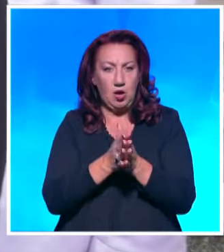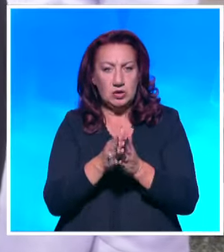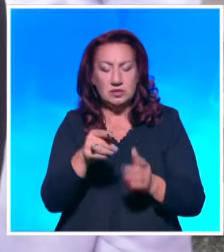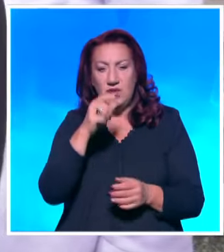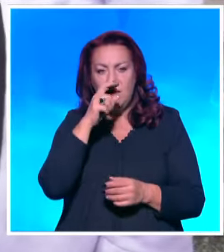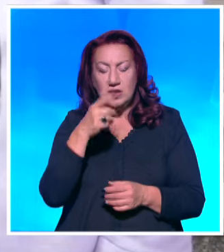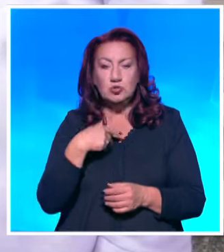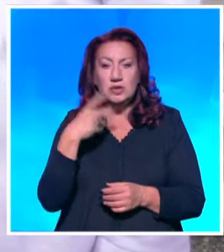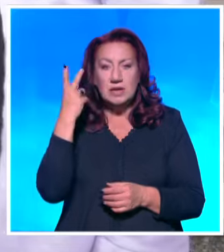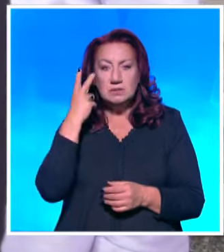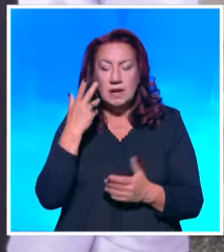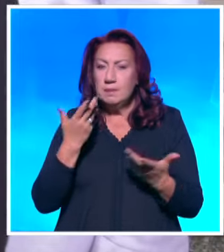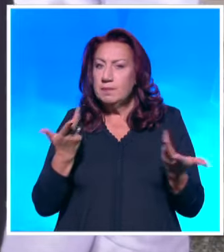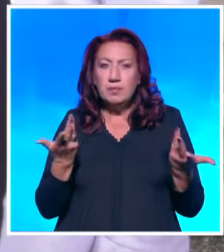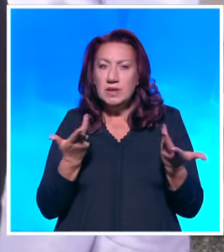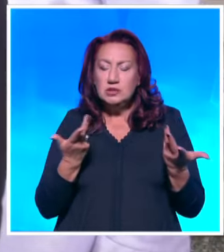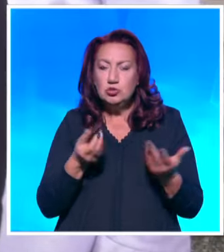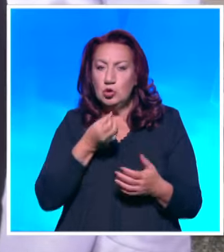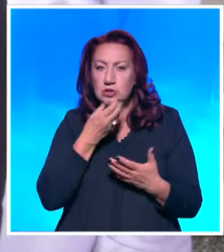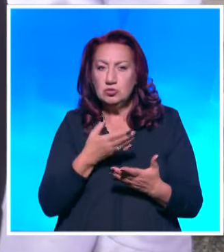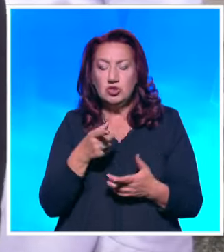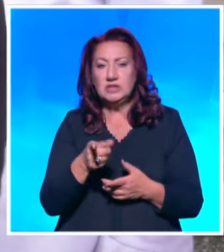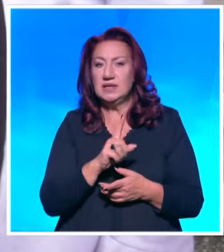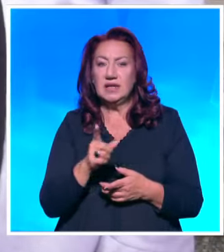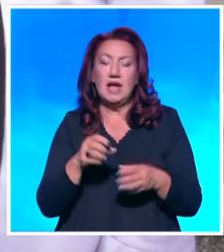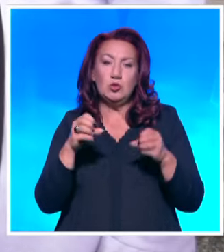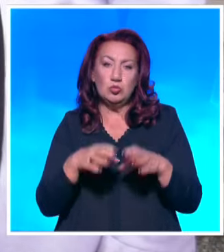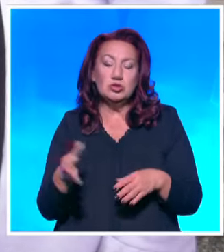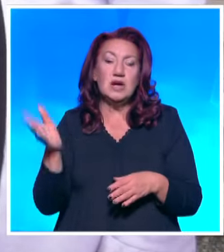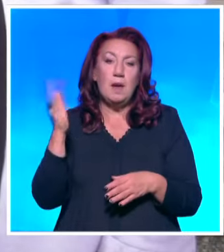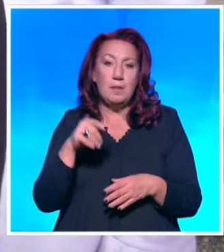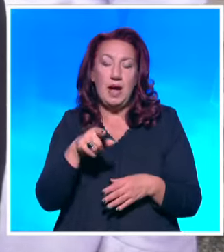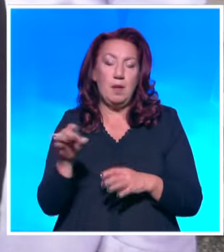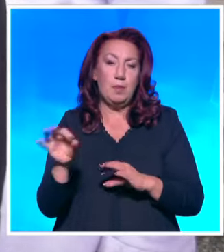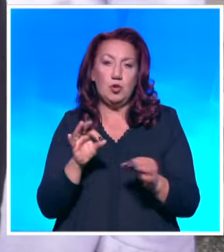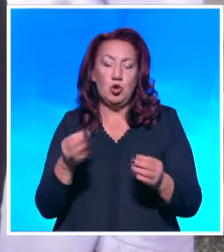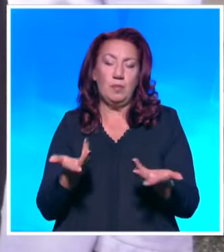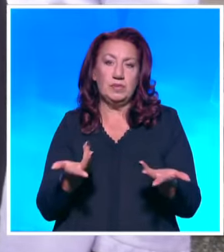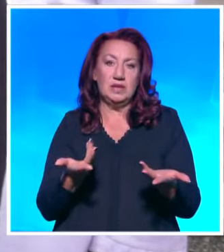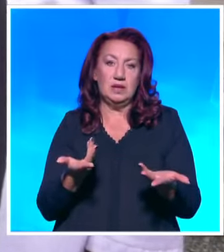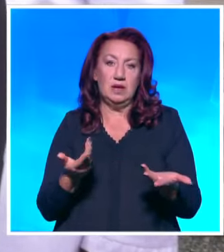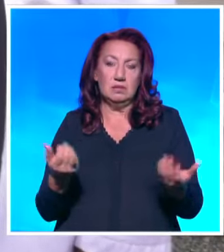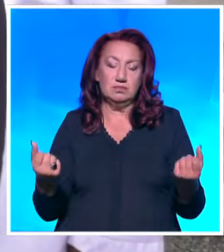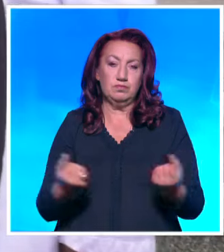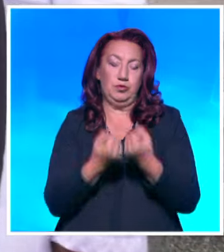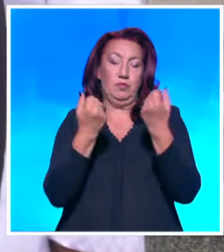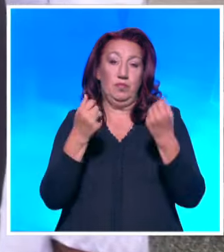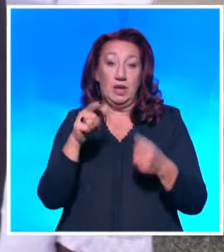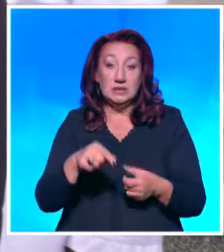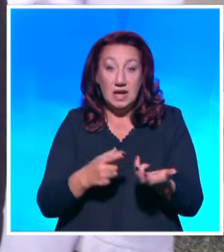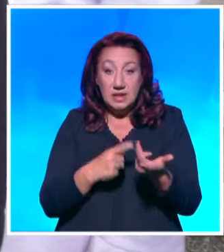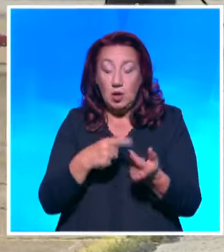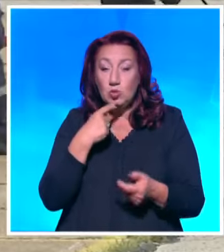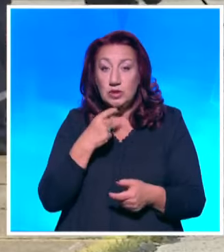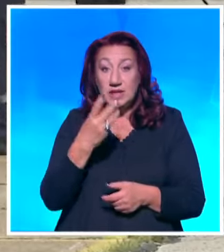разберем причините, защо се е случило и да ни се допускат тези происшествия, тъй като за няколко години това е трето происшествие за